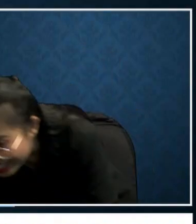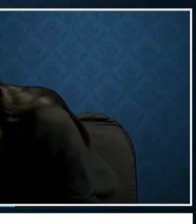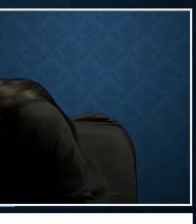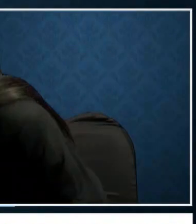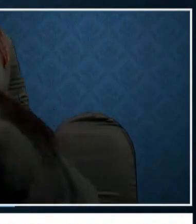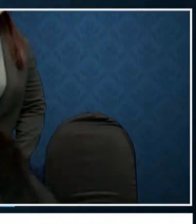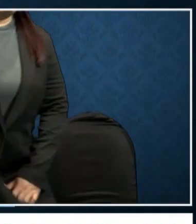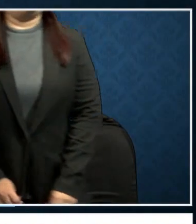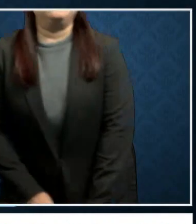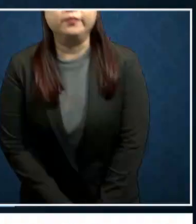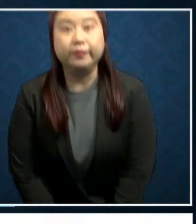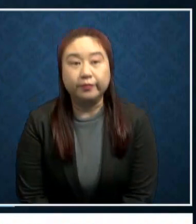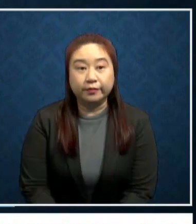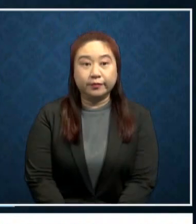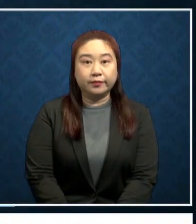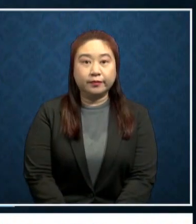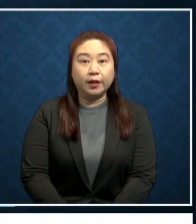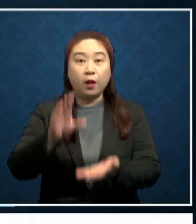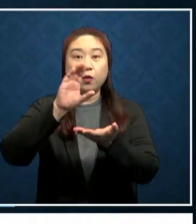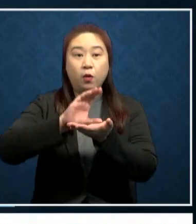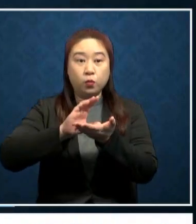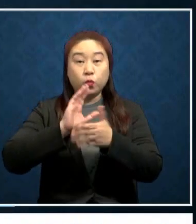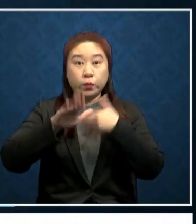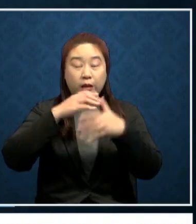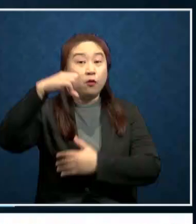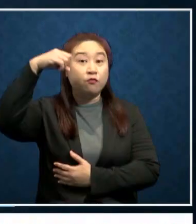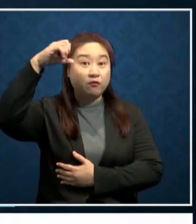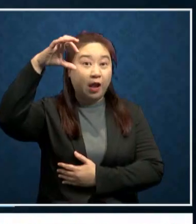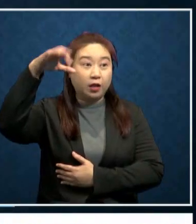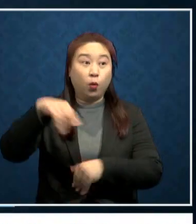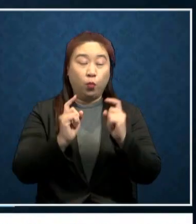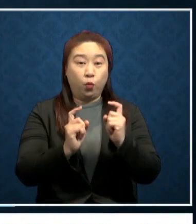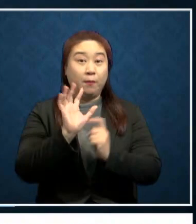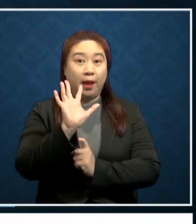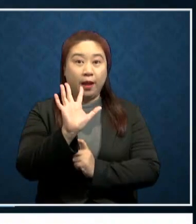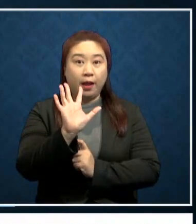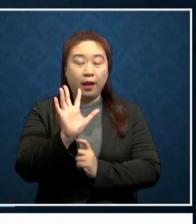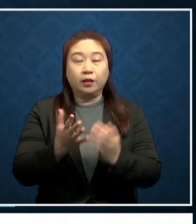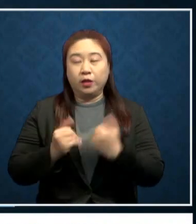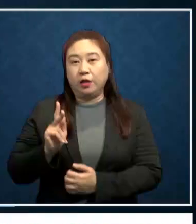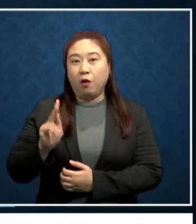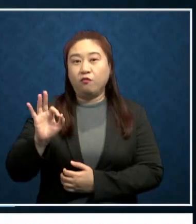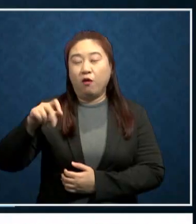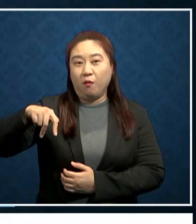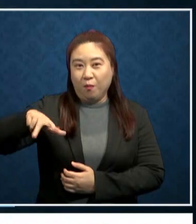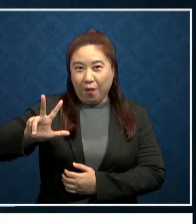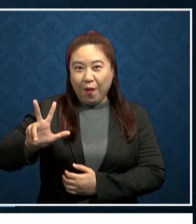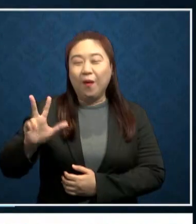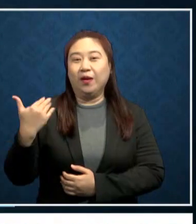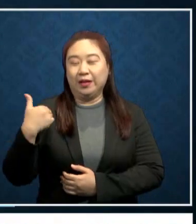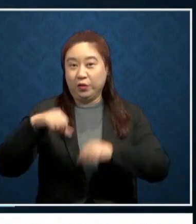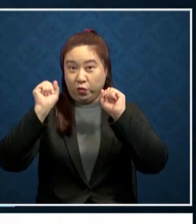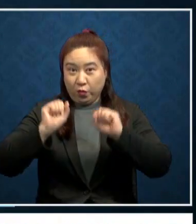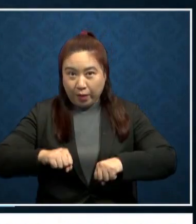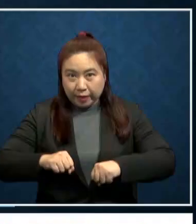สนองเท่าที่ควรกองทุนพัฒนาไฟฟ้าตามวง 5นะครับกกพได้อนุมัติกรอบวงเงินเพื่อส่งเสริมสคมและ